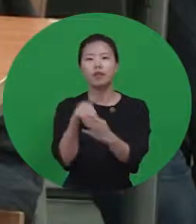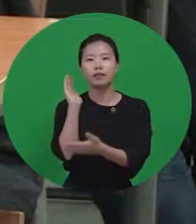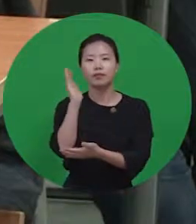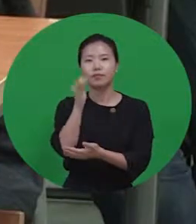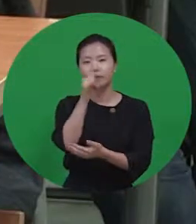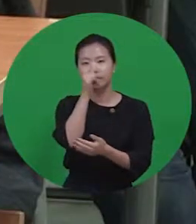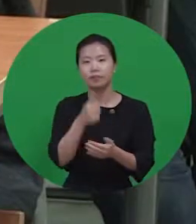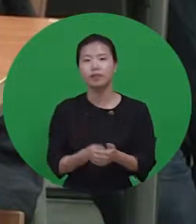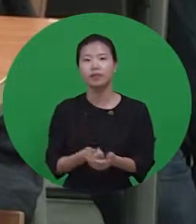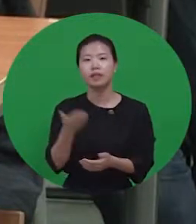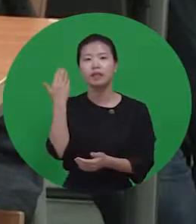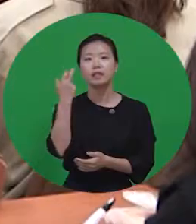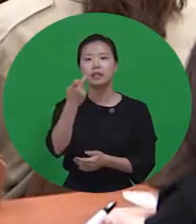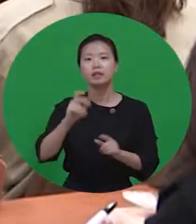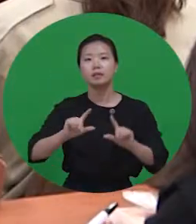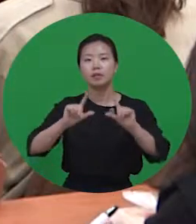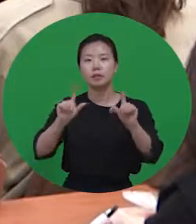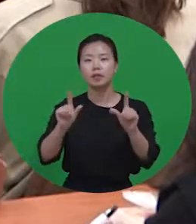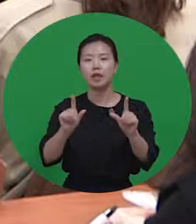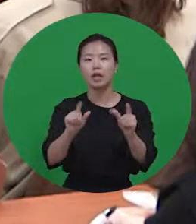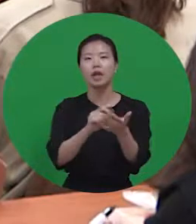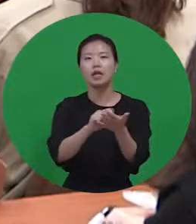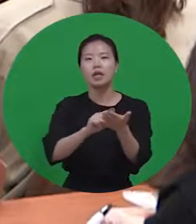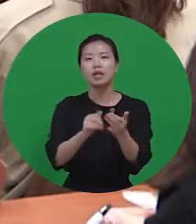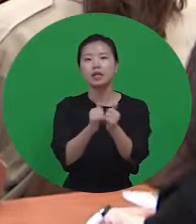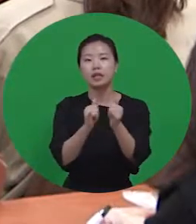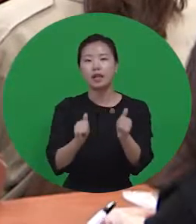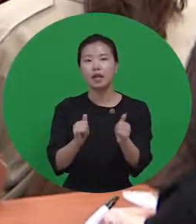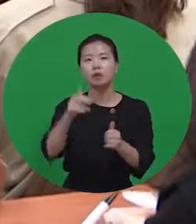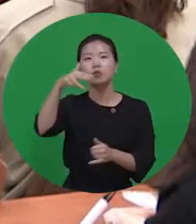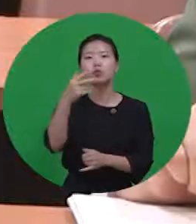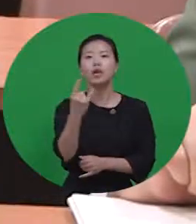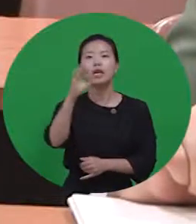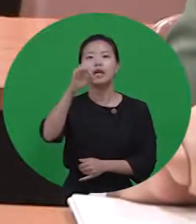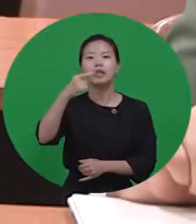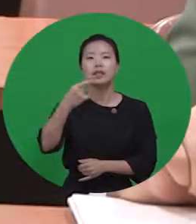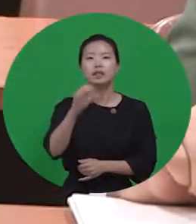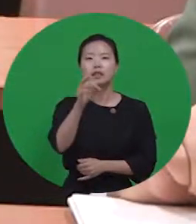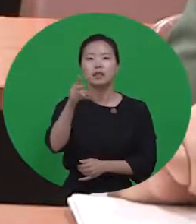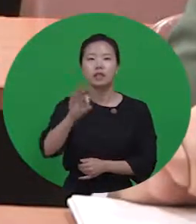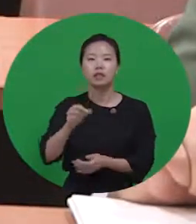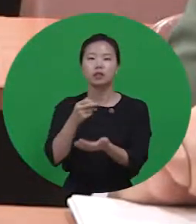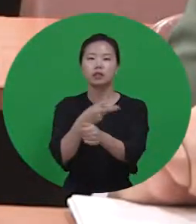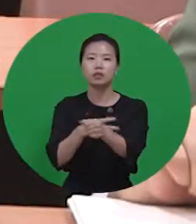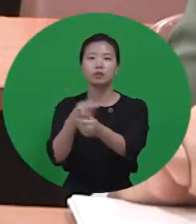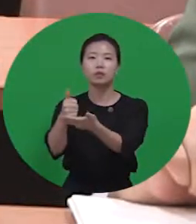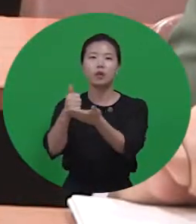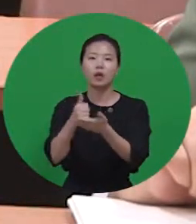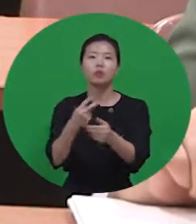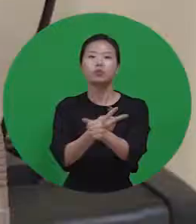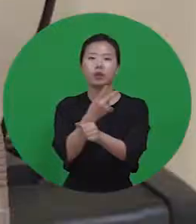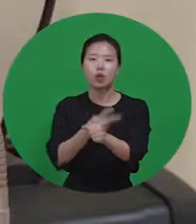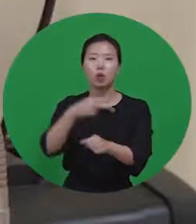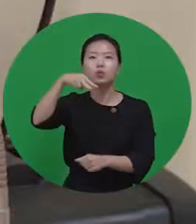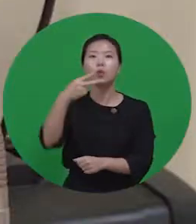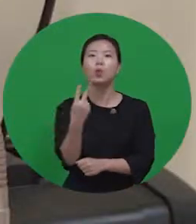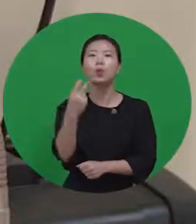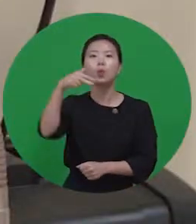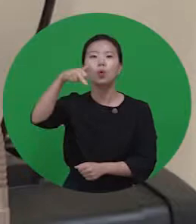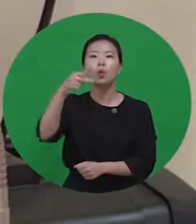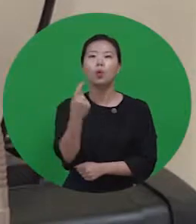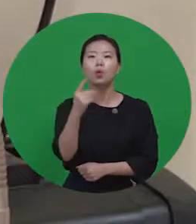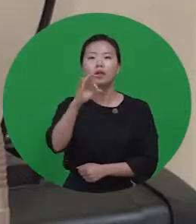인문학 강의가 열렸습니다. 지난 12일엔 소설 쇼코의 미소 저자인 최은영 작가가 초청돼 2시간여